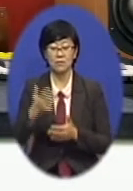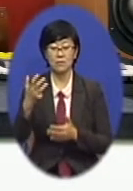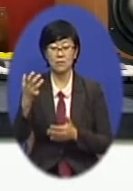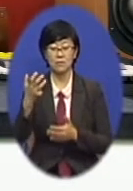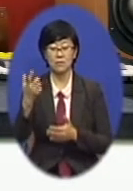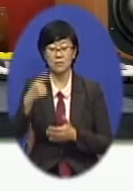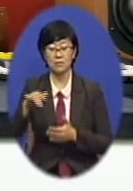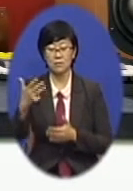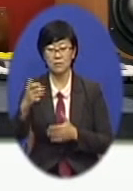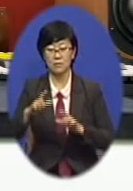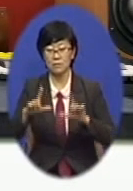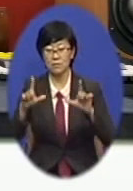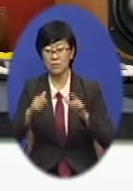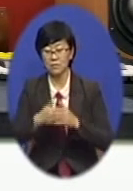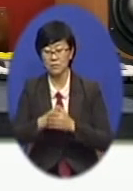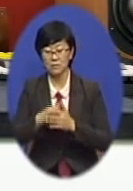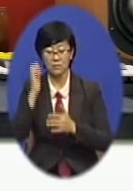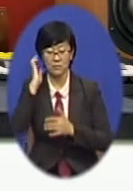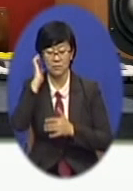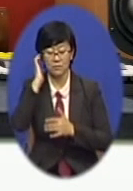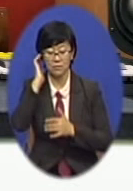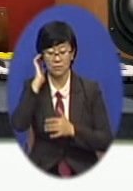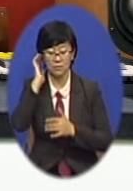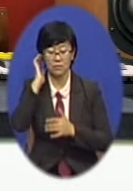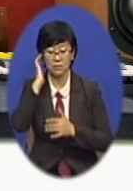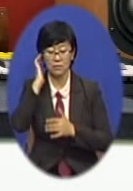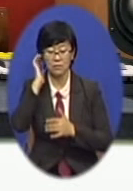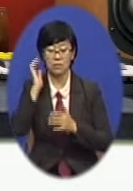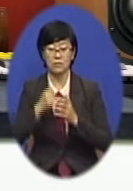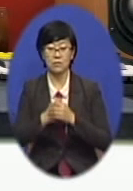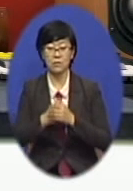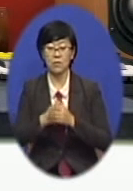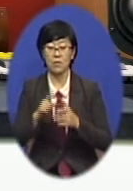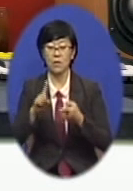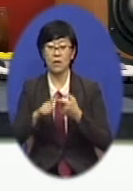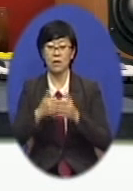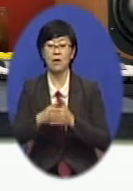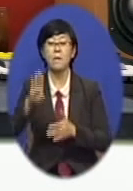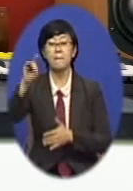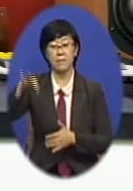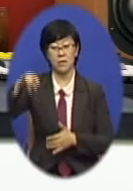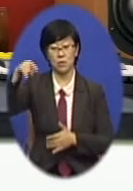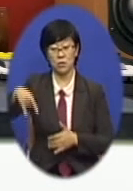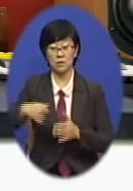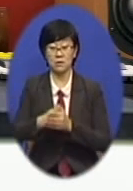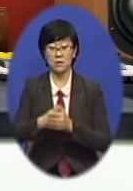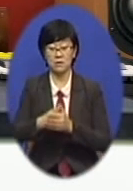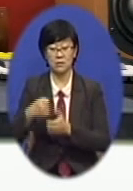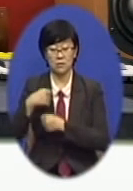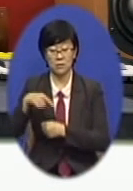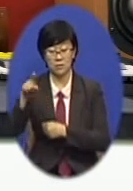저기 단기병이었어요. 그렇게 흔히 전라도 말로 육군 방이라고 하는데요. 방이. 예.